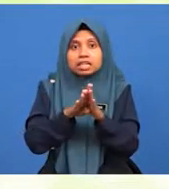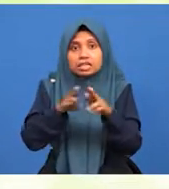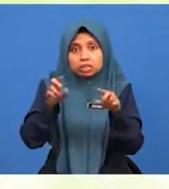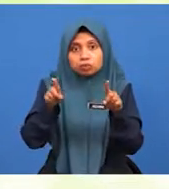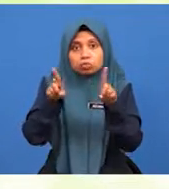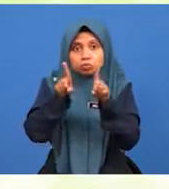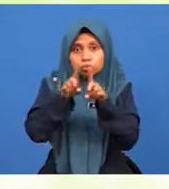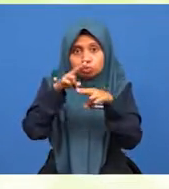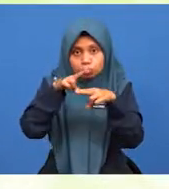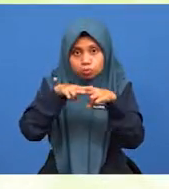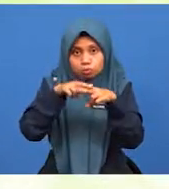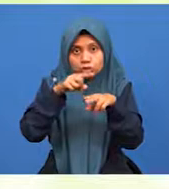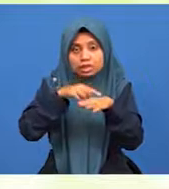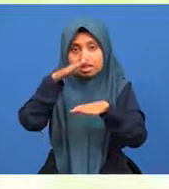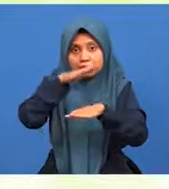Sepasang stoking.